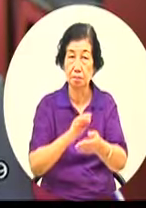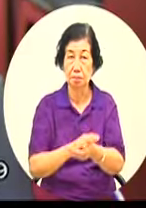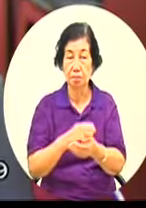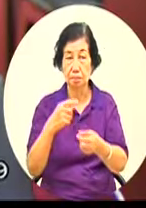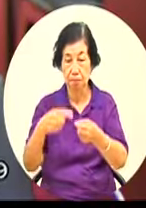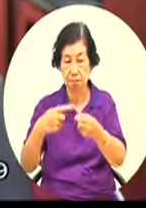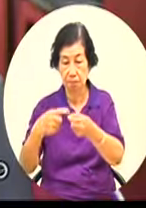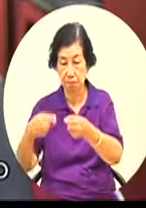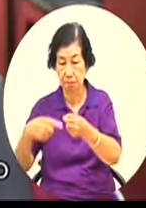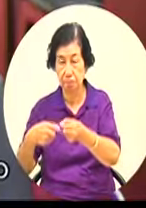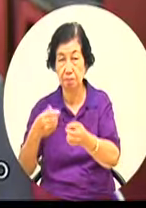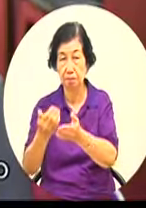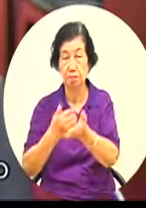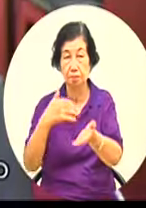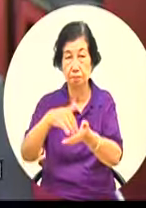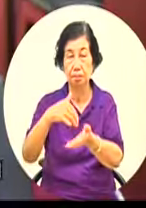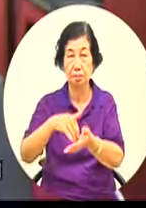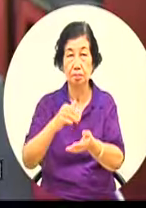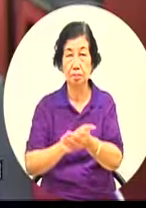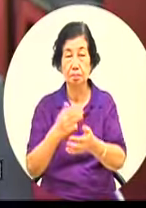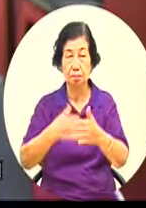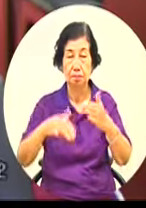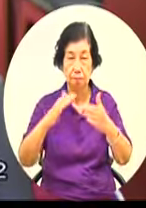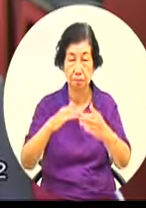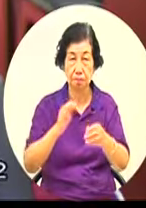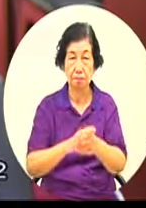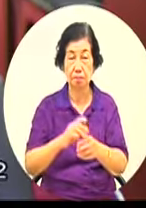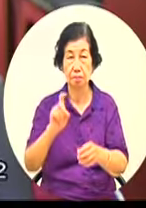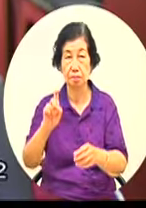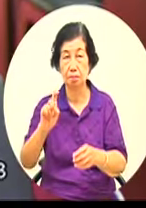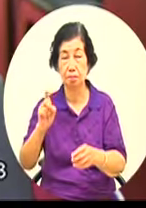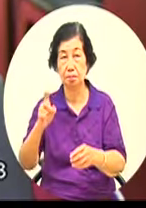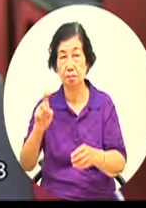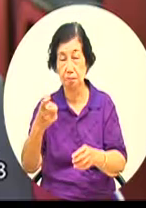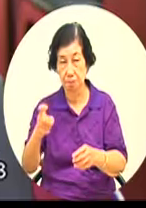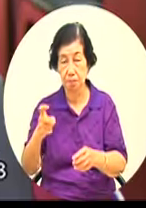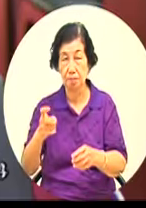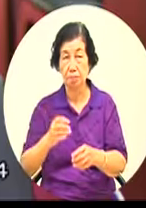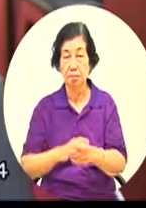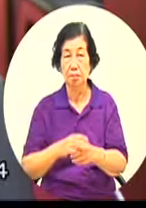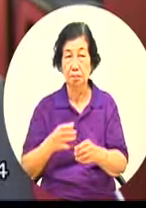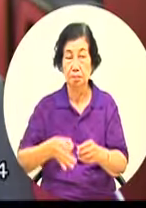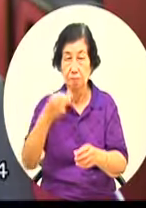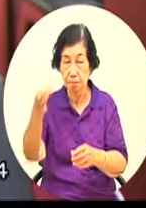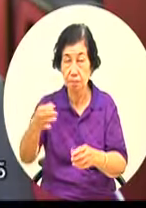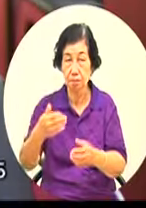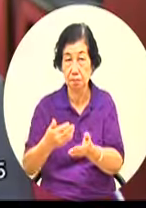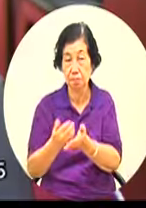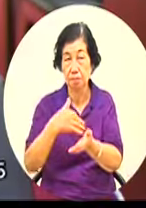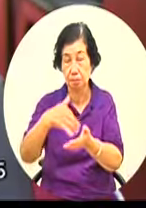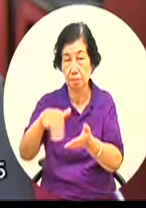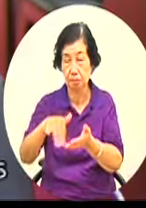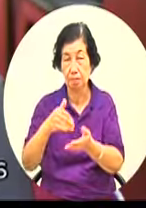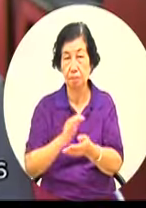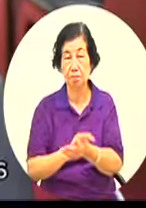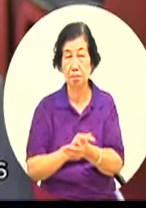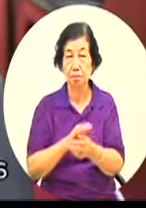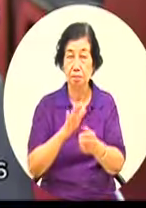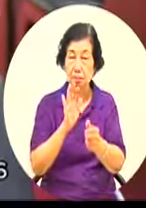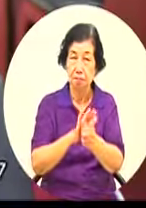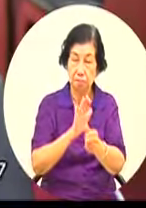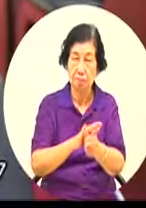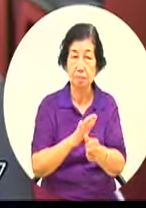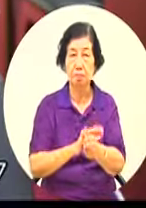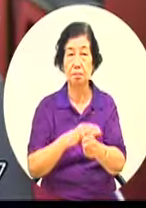面，每一所学校都有10万块的一个预算编列，要让各个学校去买图